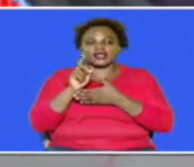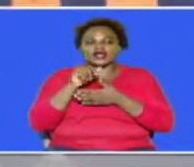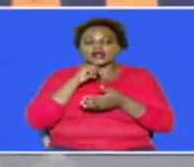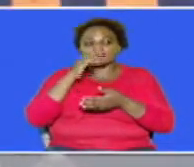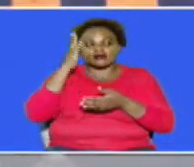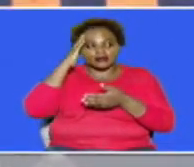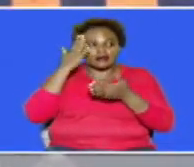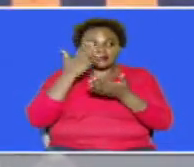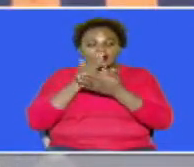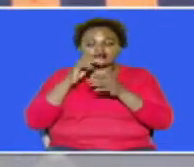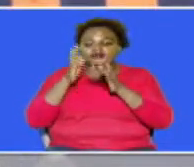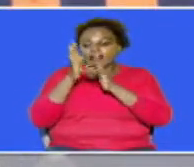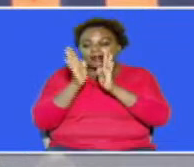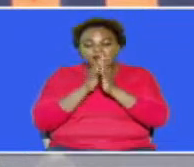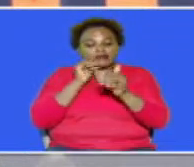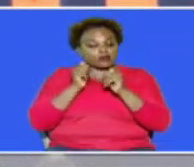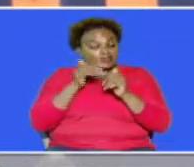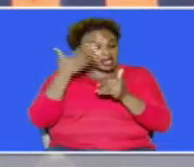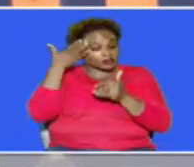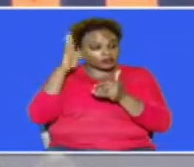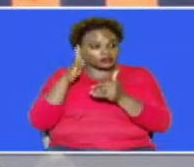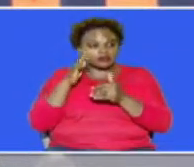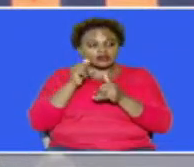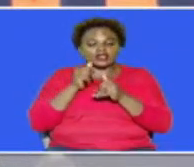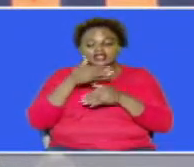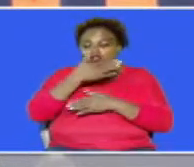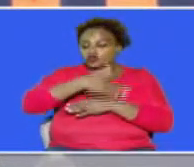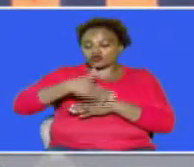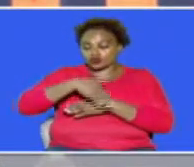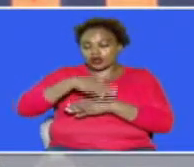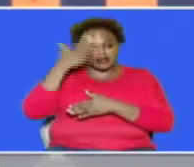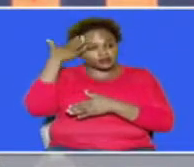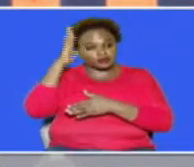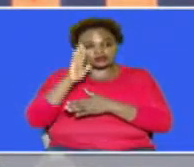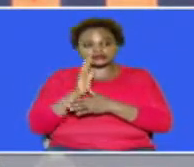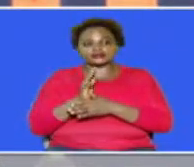know which part of the scripture is neutral.